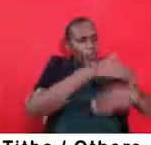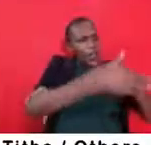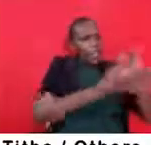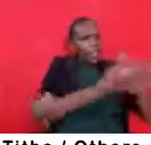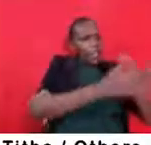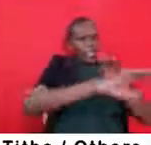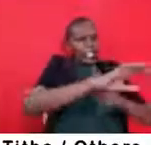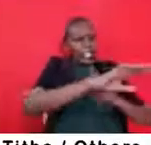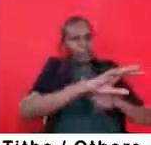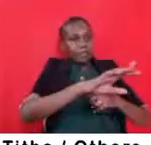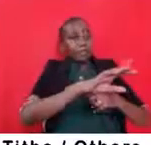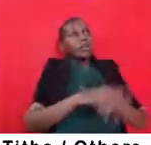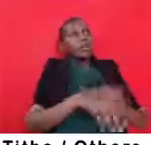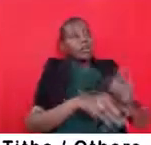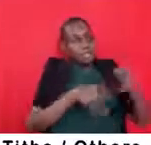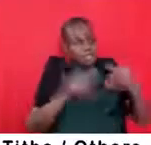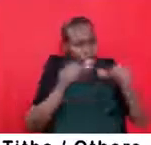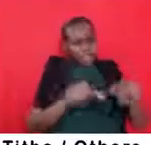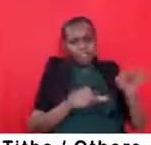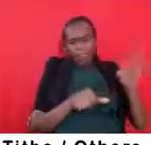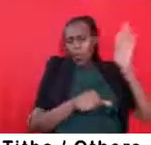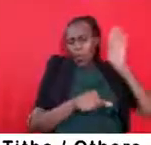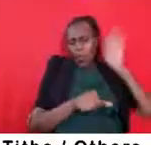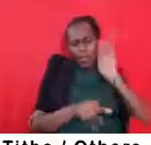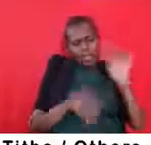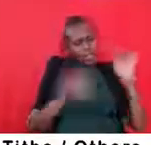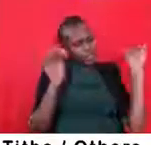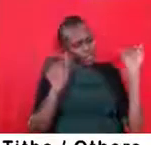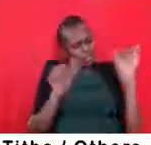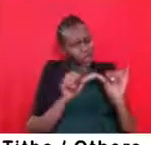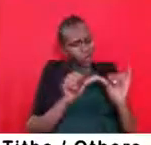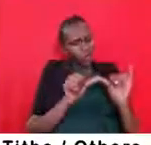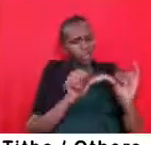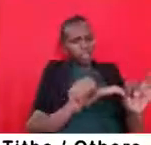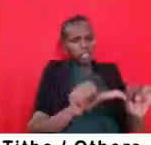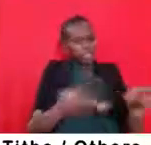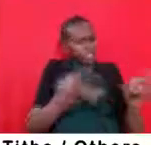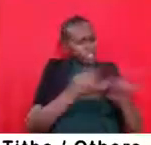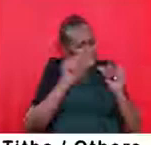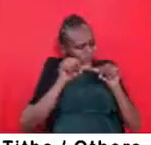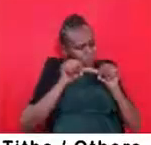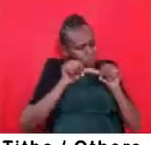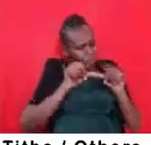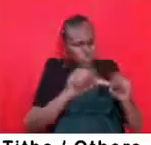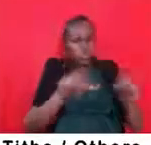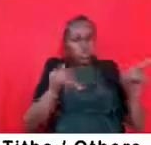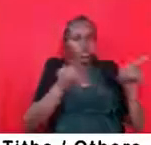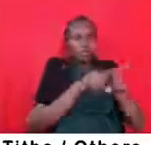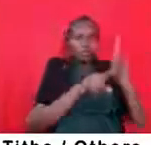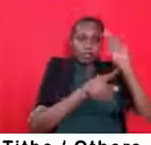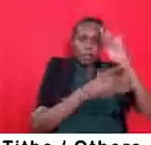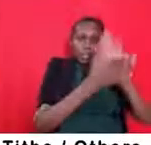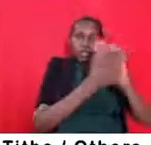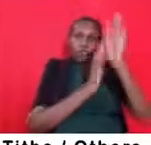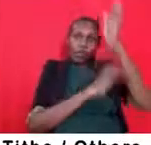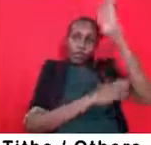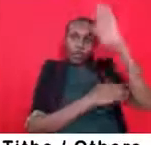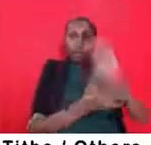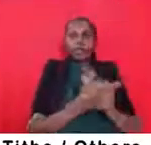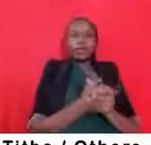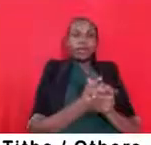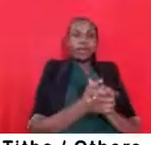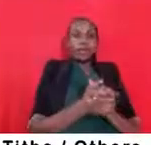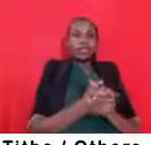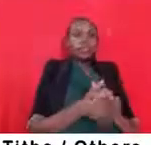yeye anasimama ametii Mungu na amesimama ya kwamba amemwamini Mungu.